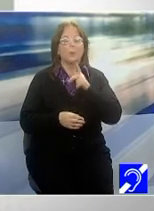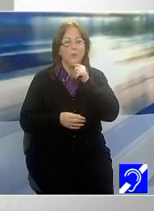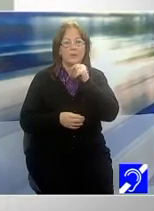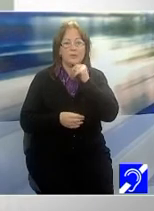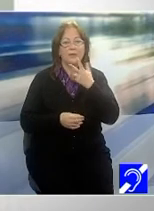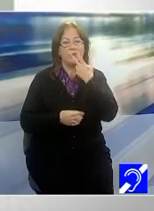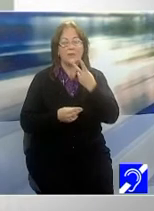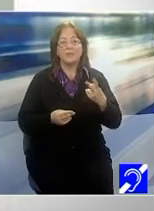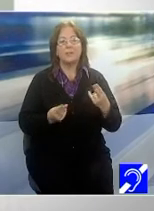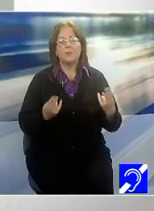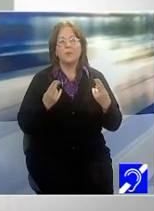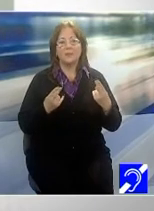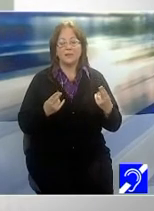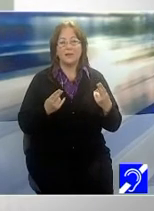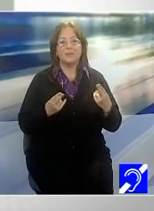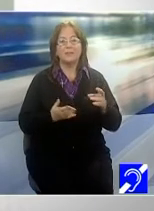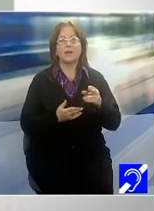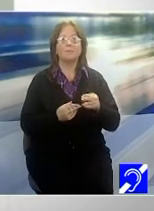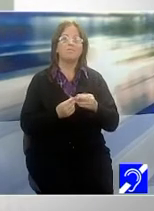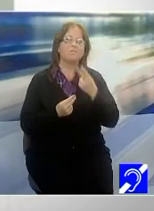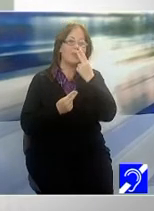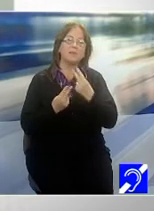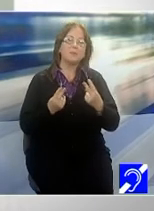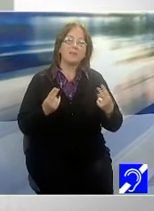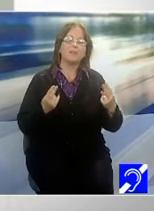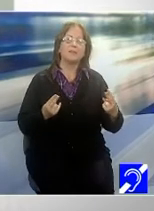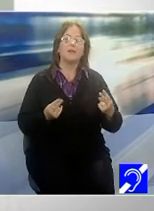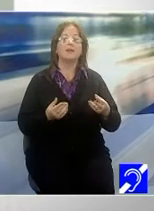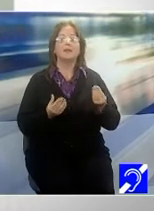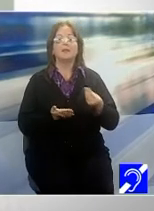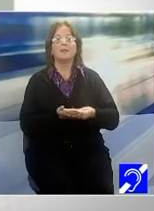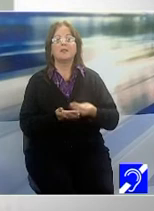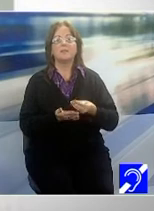ale relațiilor dintre România și Statele Unite ale Americii în perioada